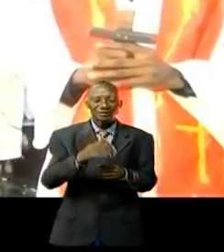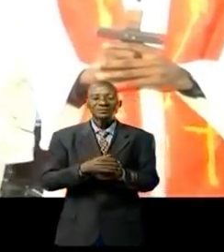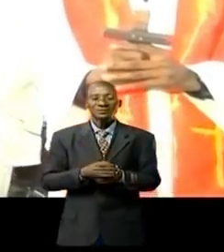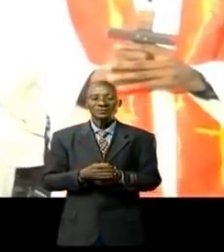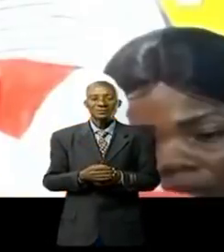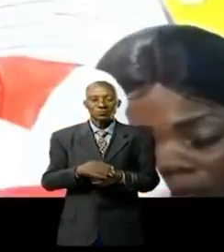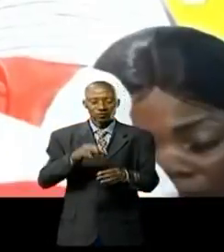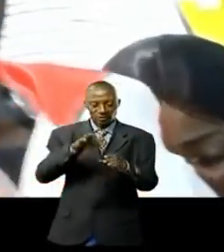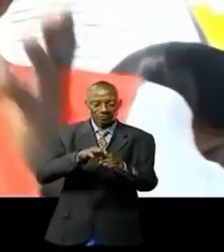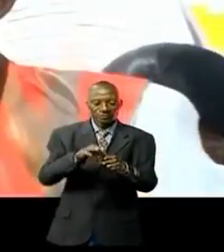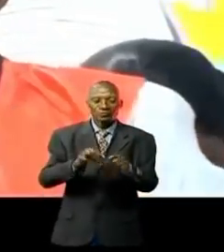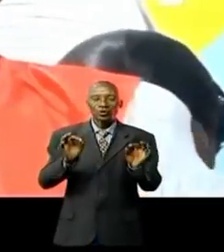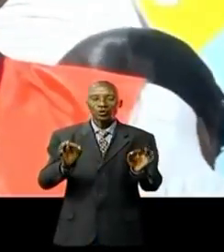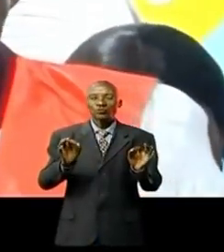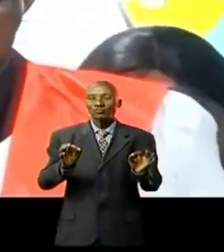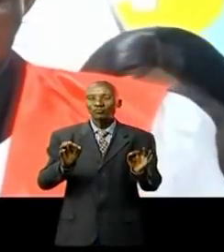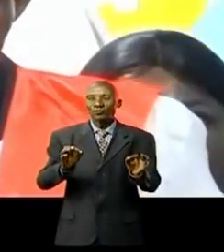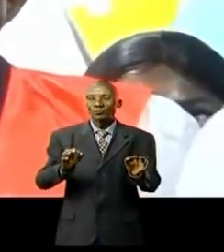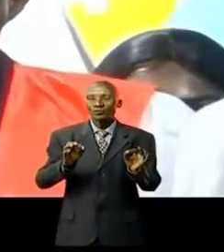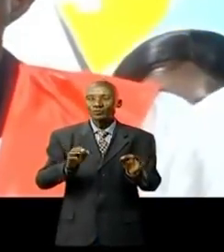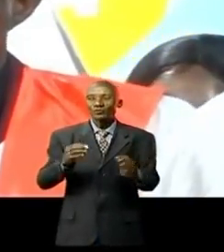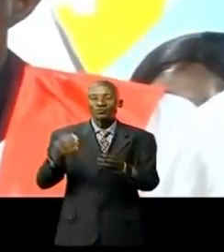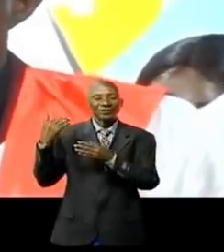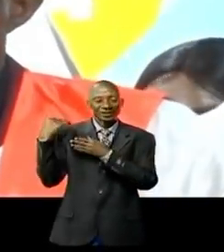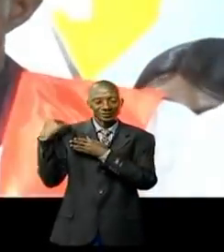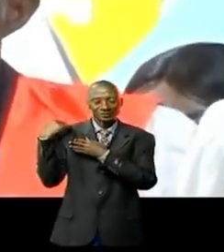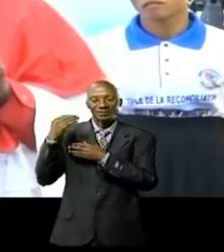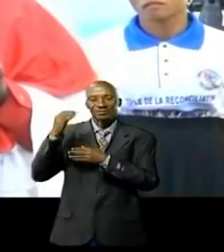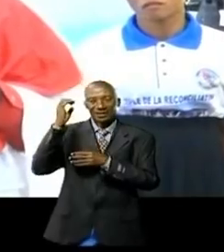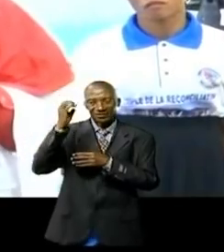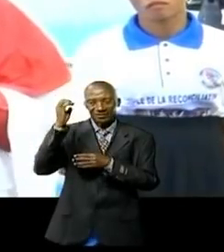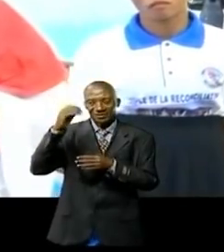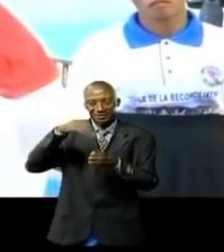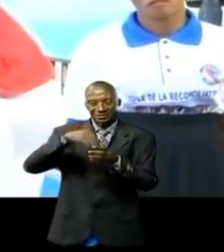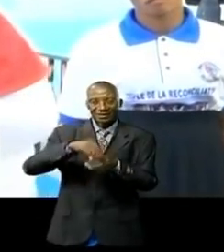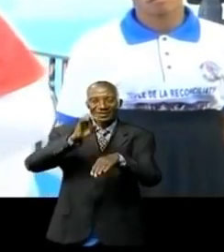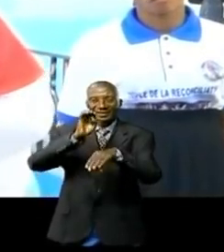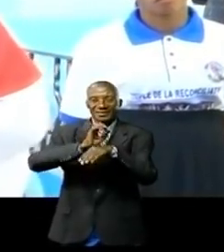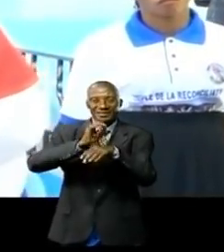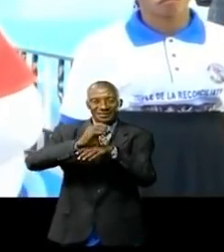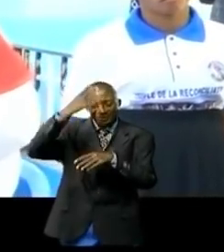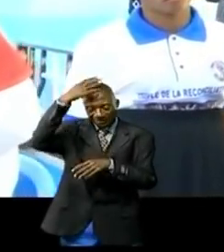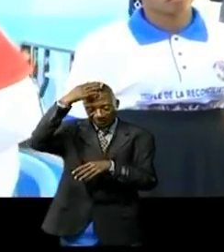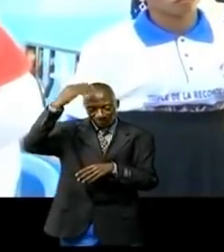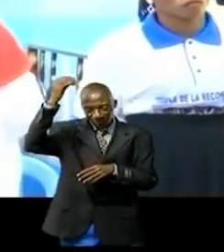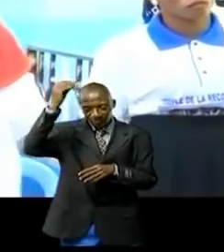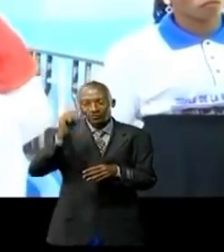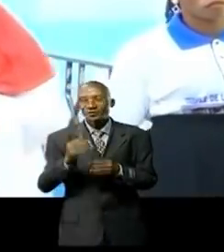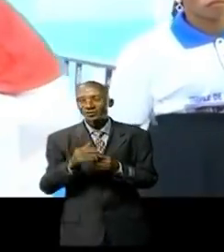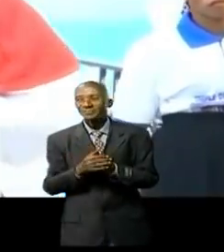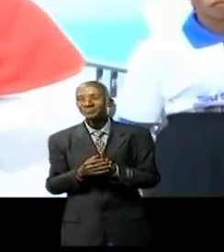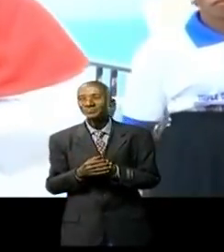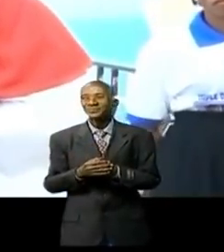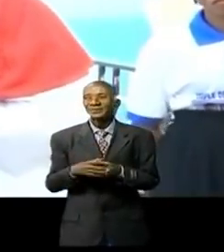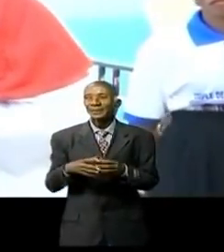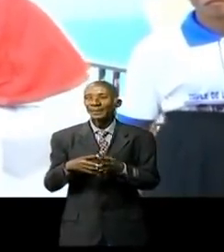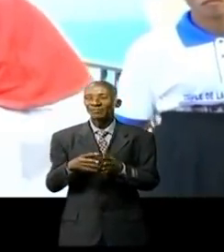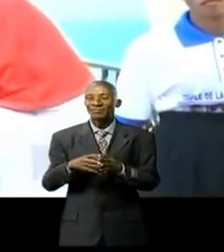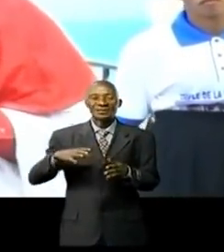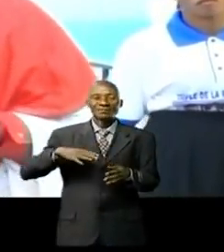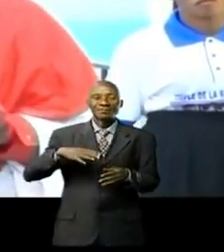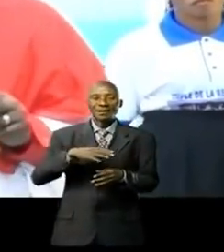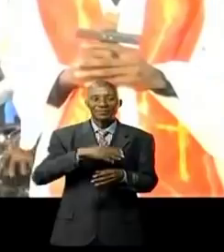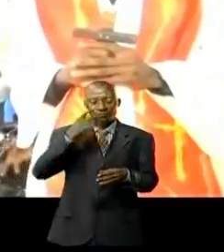Dieu tout au long de leur vie et de maintenir l'union de l'église. L'archevêque Messa Mouka de la communauté des églises pentecôtistes les